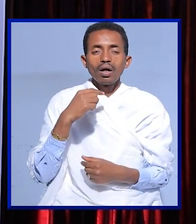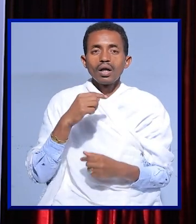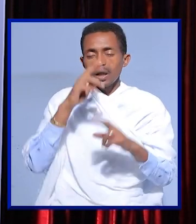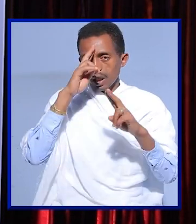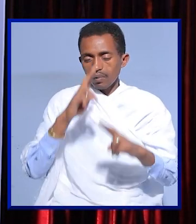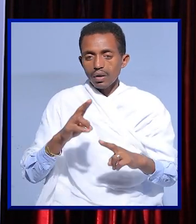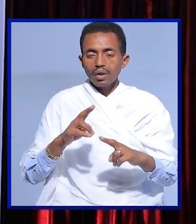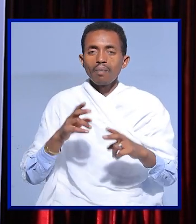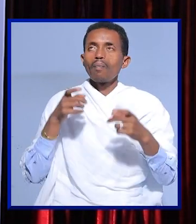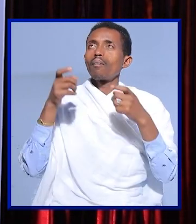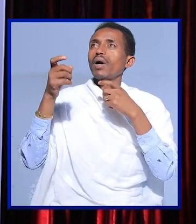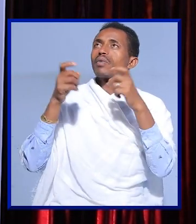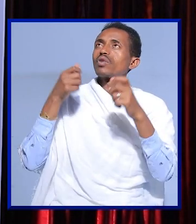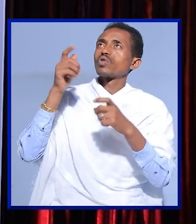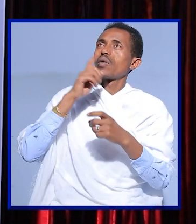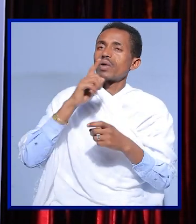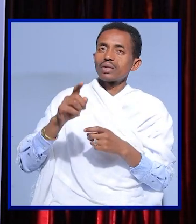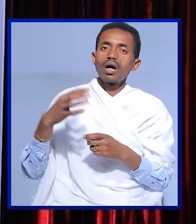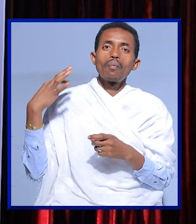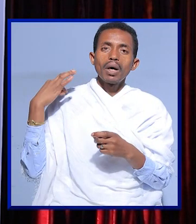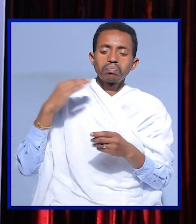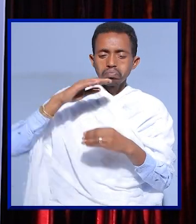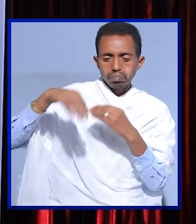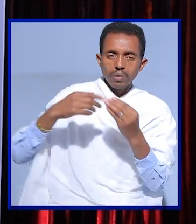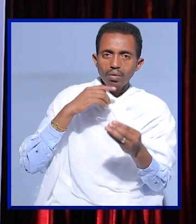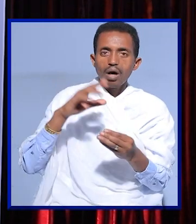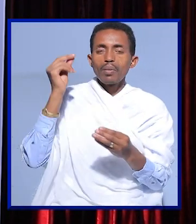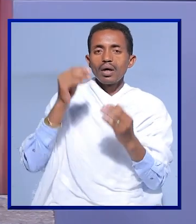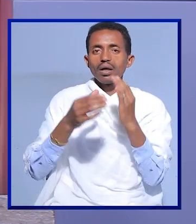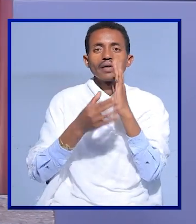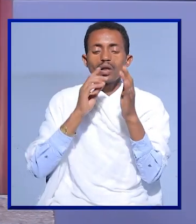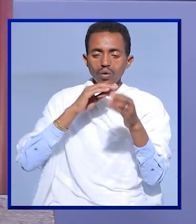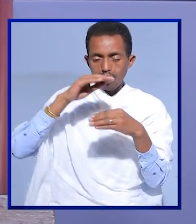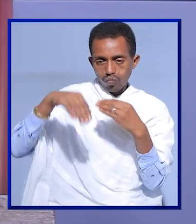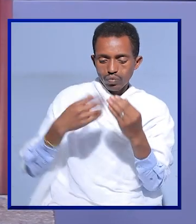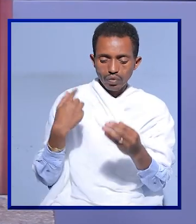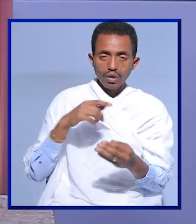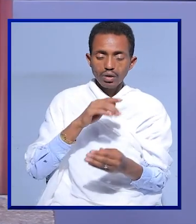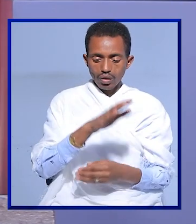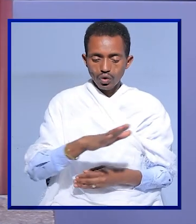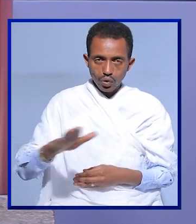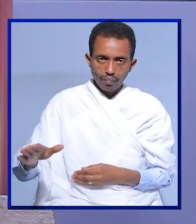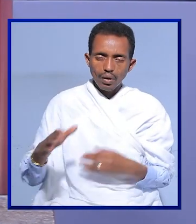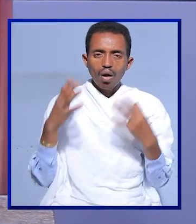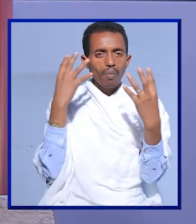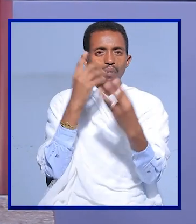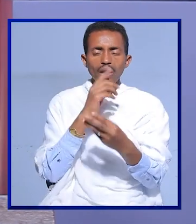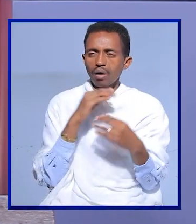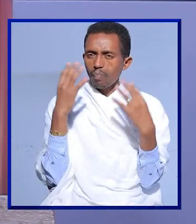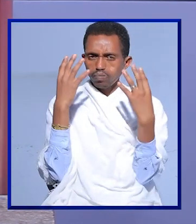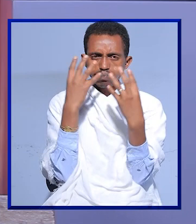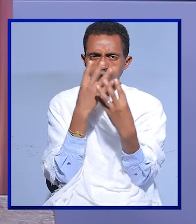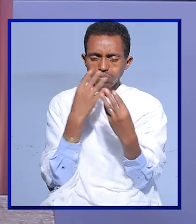ለክብር ባለቤት እሱ በቅጠል ተተክሎ ነው ያገኙት። ወገኖች አስቧቸው የኛ ልጆች በአማረ